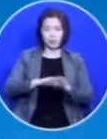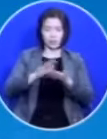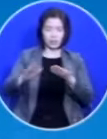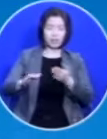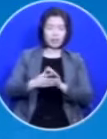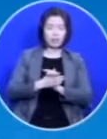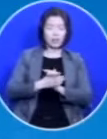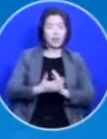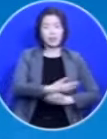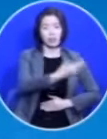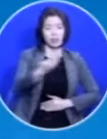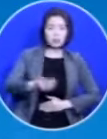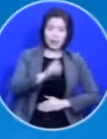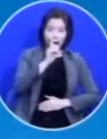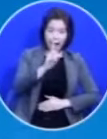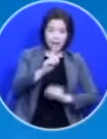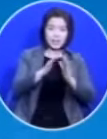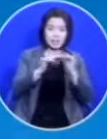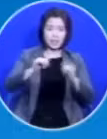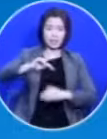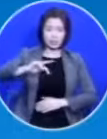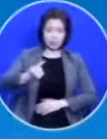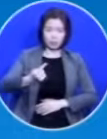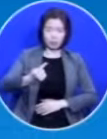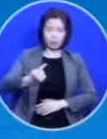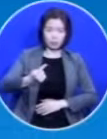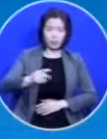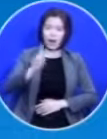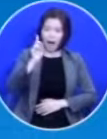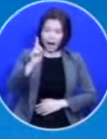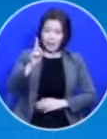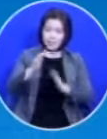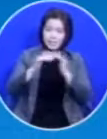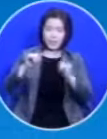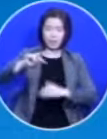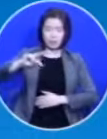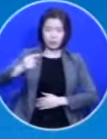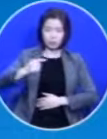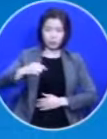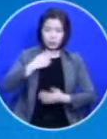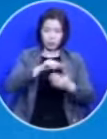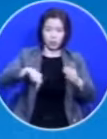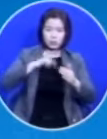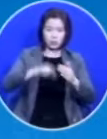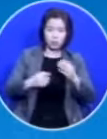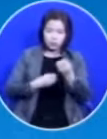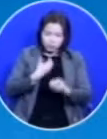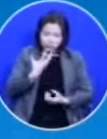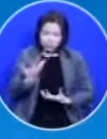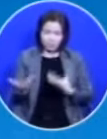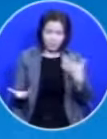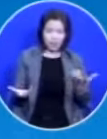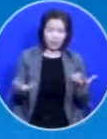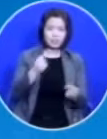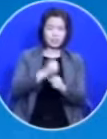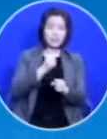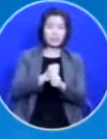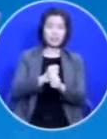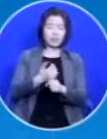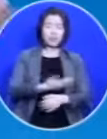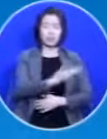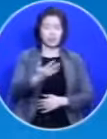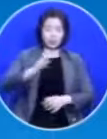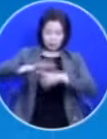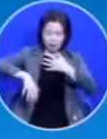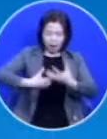여러분 한 사람이라도 한 사람이라도 우리 속 뒤집어 놓을 수 있잖아요 여러분 속 뒤집어지는게 뭐